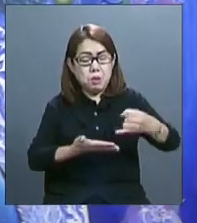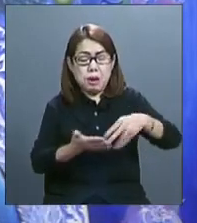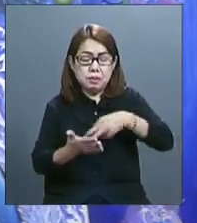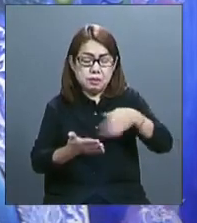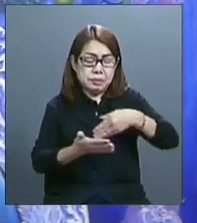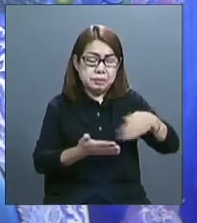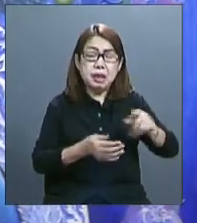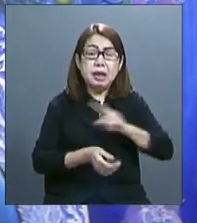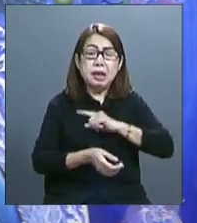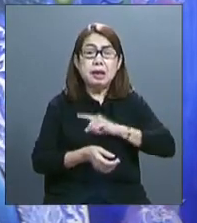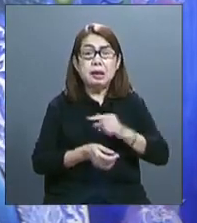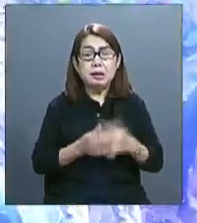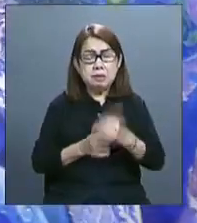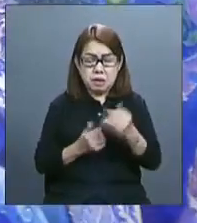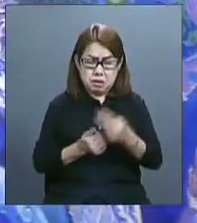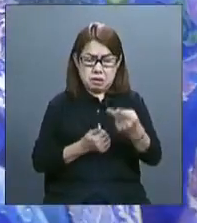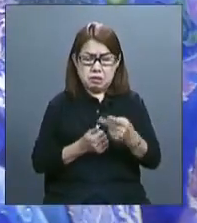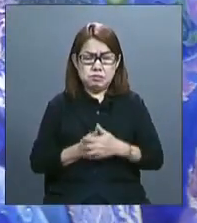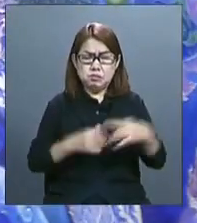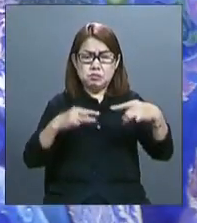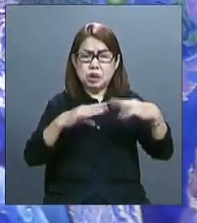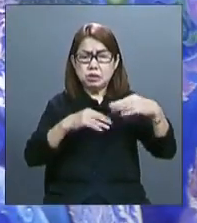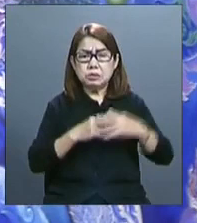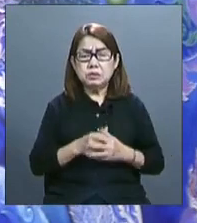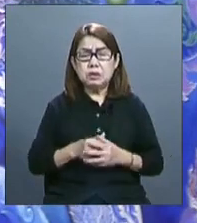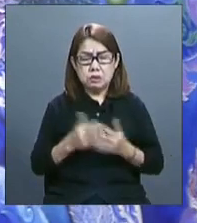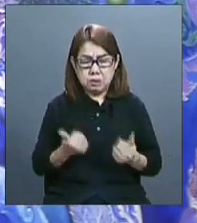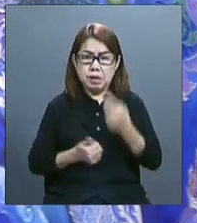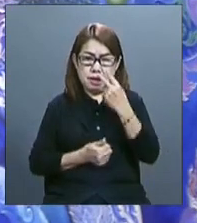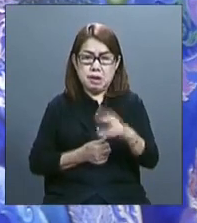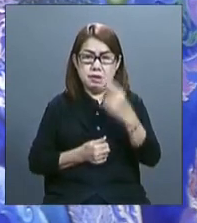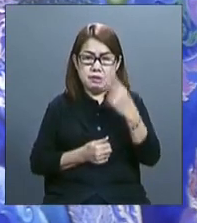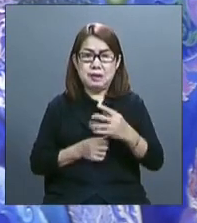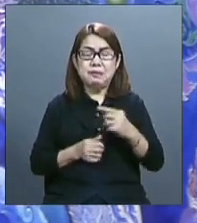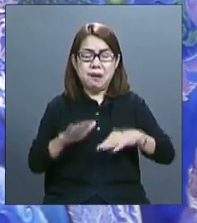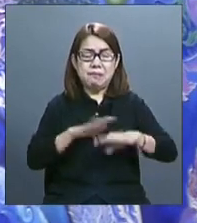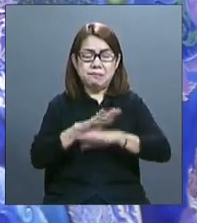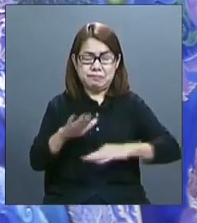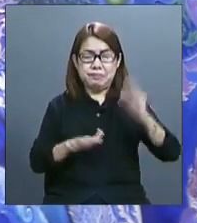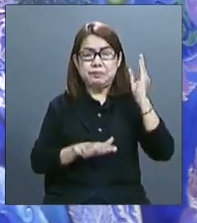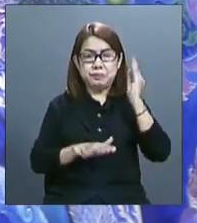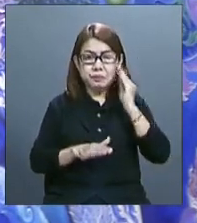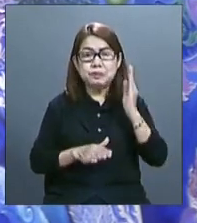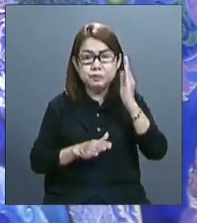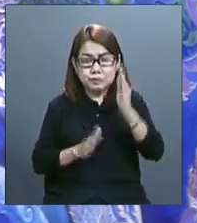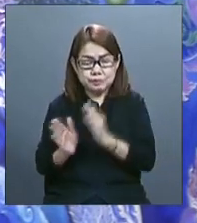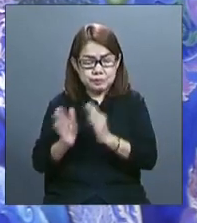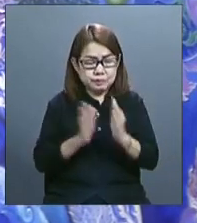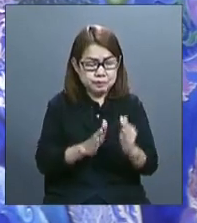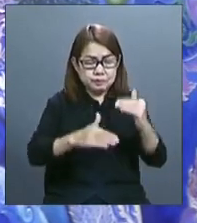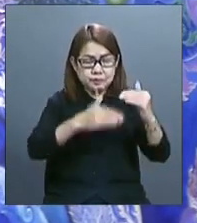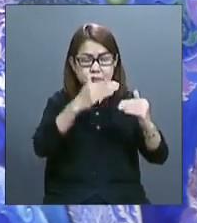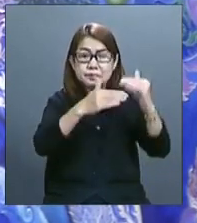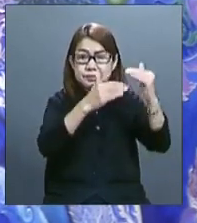จะเกิดความเกินงามณขณะนี้ผมมองเห็นสิ่งที่เป็นพื้นฐานแล้วและจะพัฒนาต่อไปให้เป็นสิ่ง